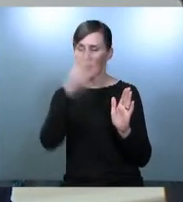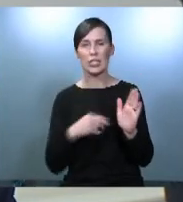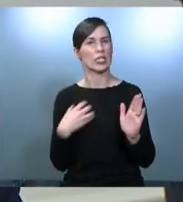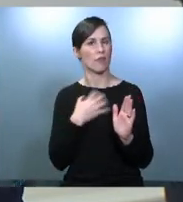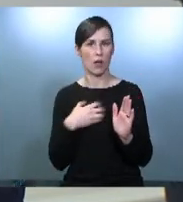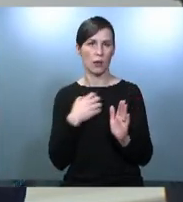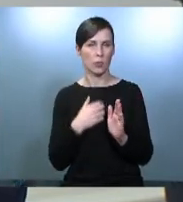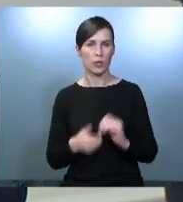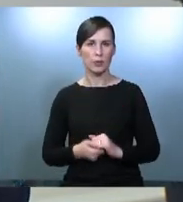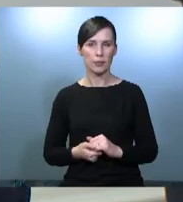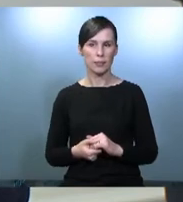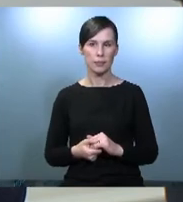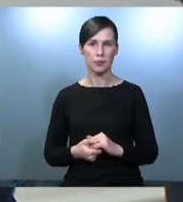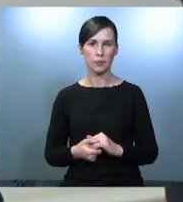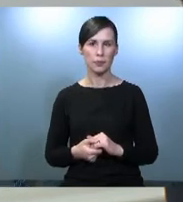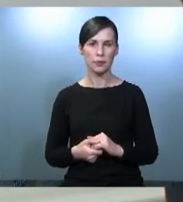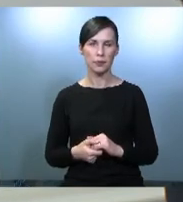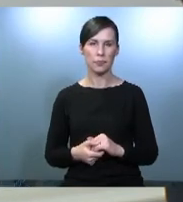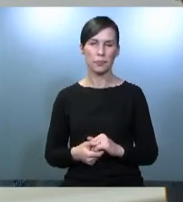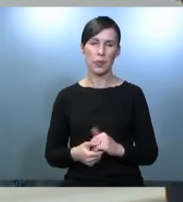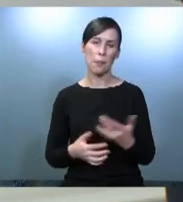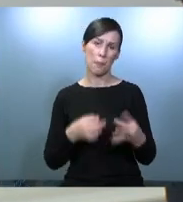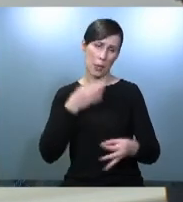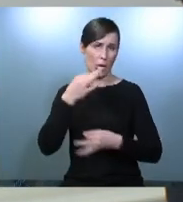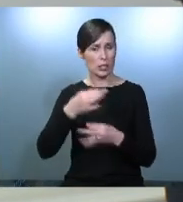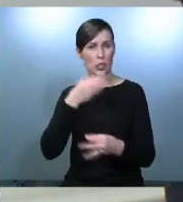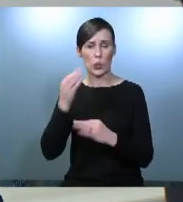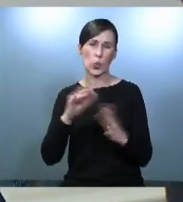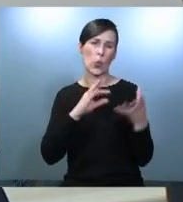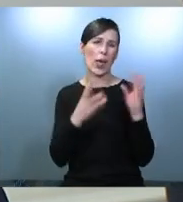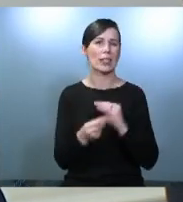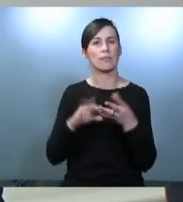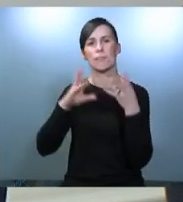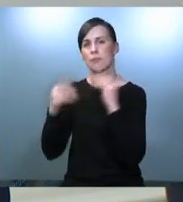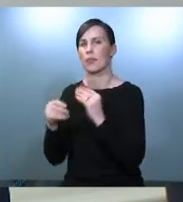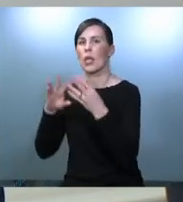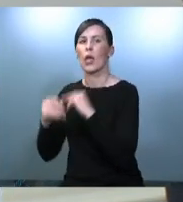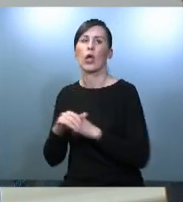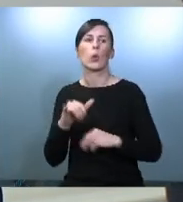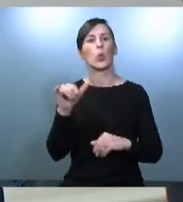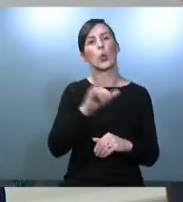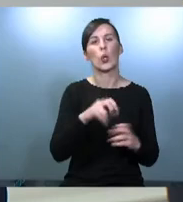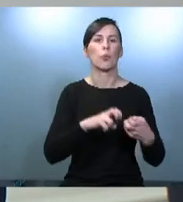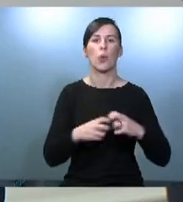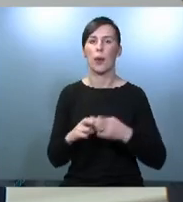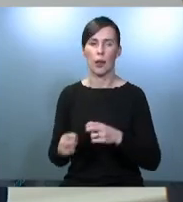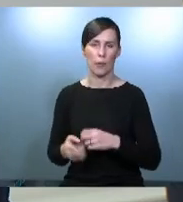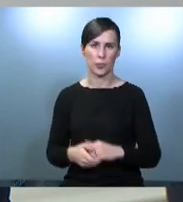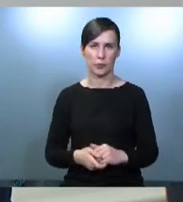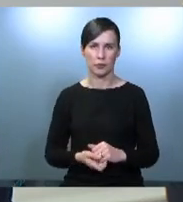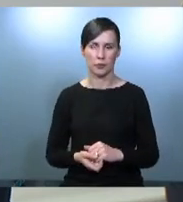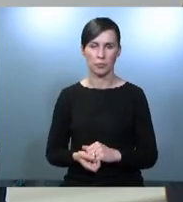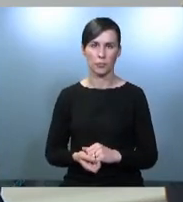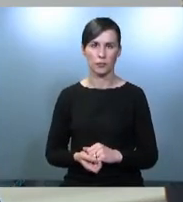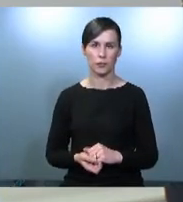aš ne pirmumą eilę turbūt vardindama, bet iš esmės sakydama, kokias matom problemas ir kur reikia